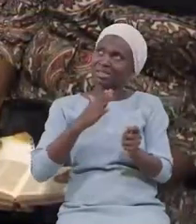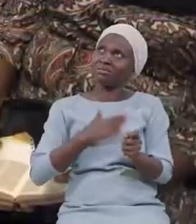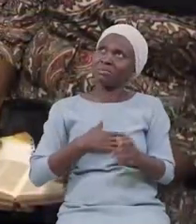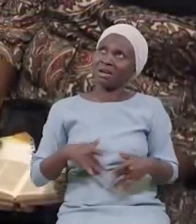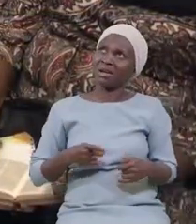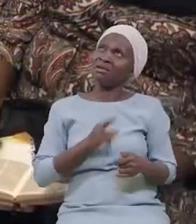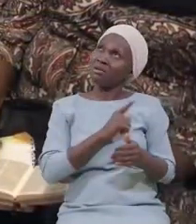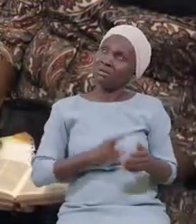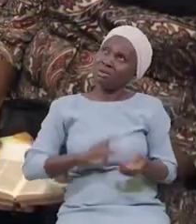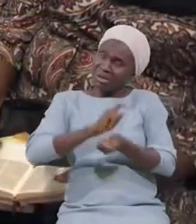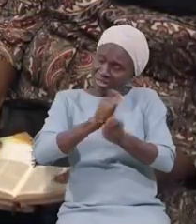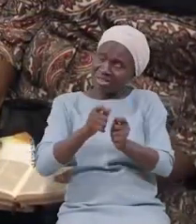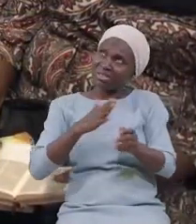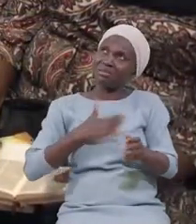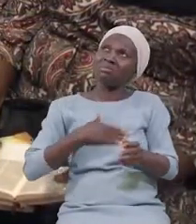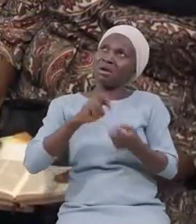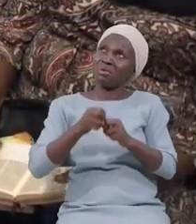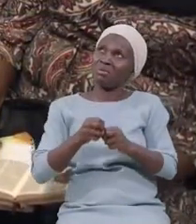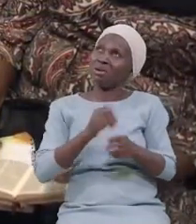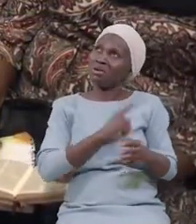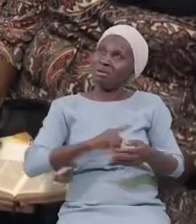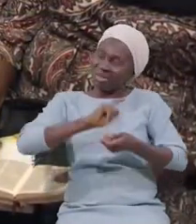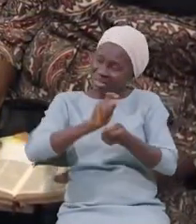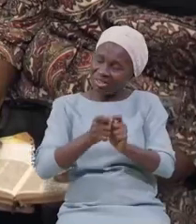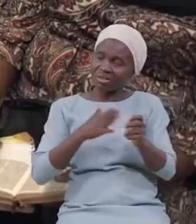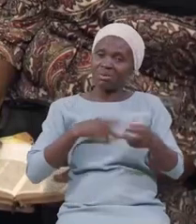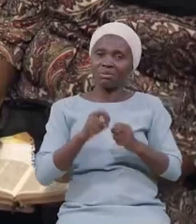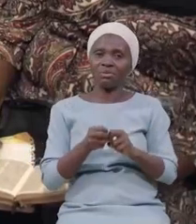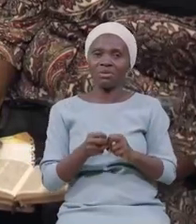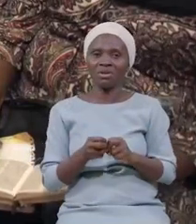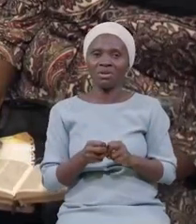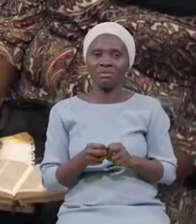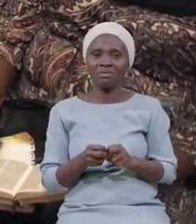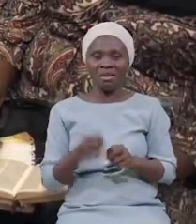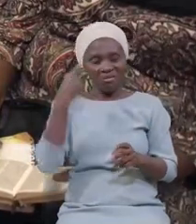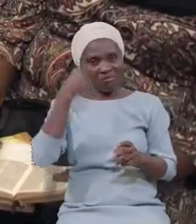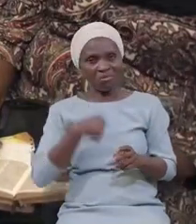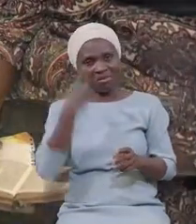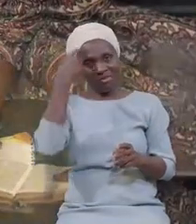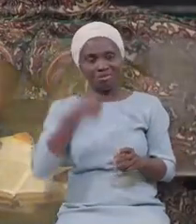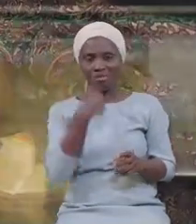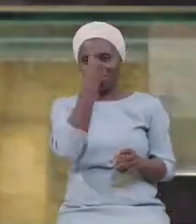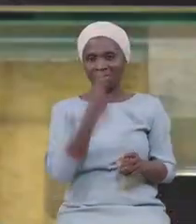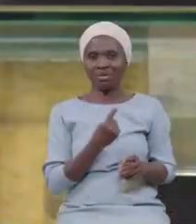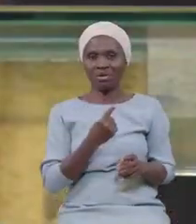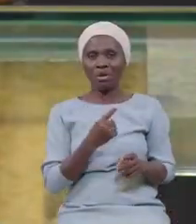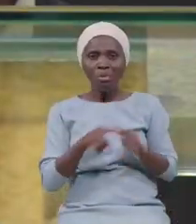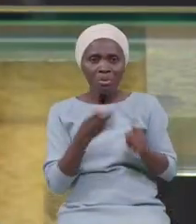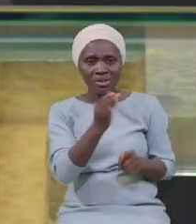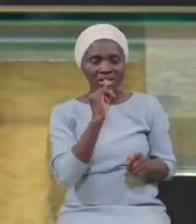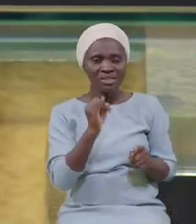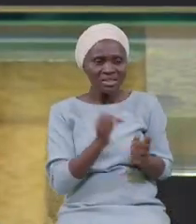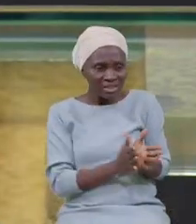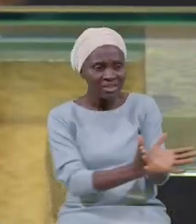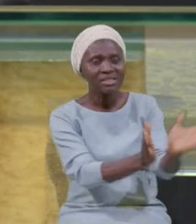ceci. Seigneur, fais-moi cela. Mais il y a la famine. Il y a la famine générale. Si aucune